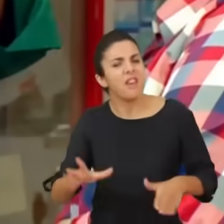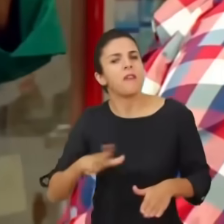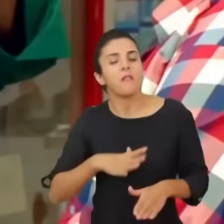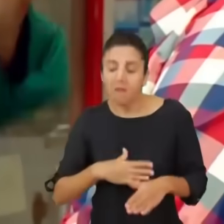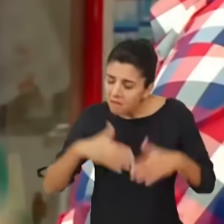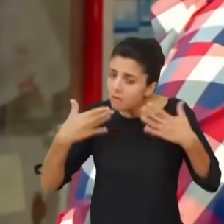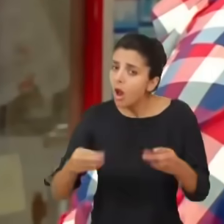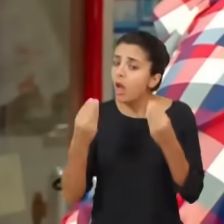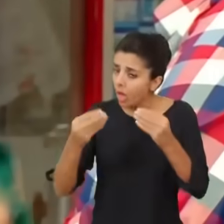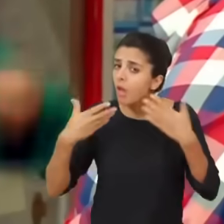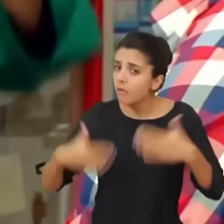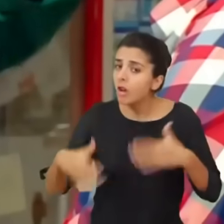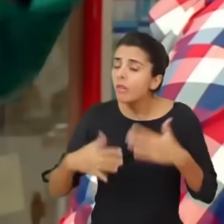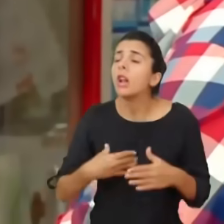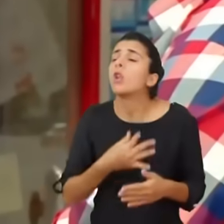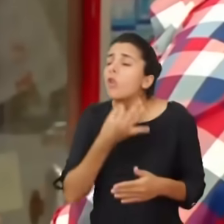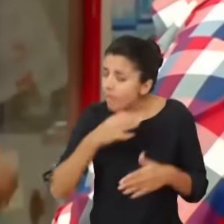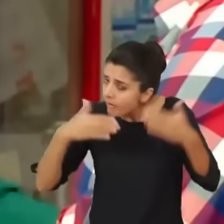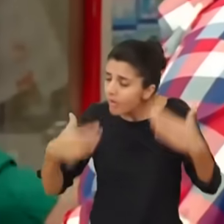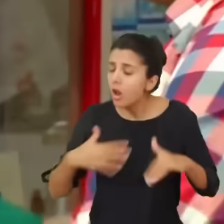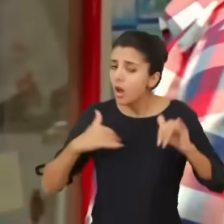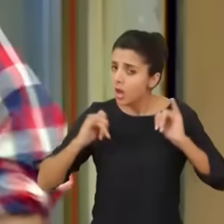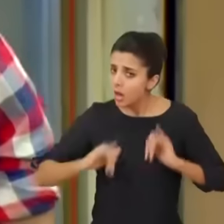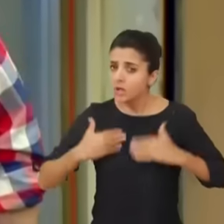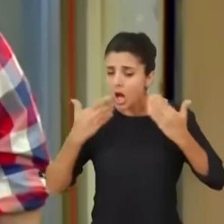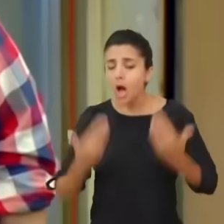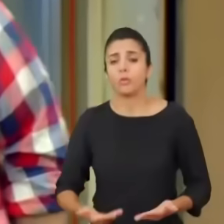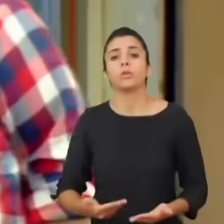Ver aslanım, ver. Ver, yeter ki 10 kilo ver, razıyım.